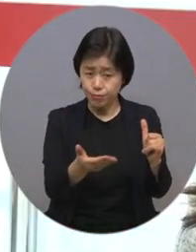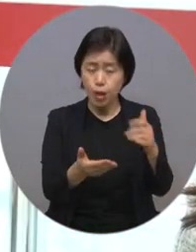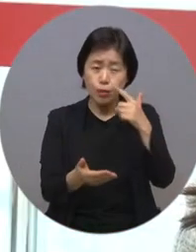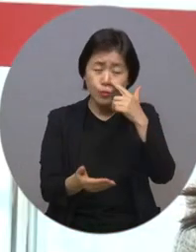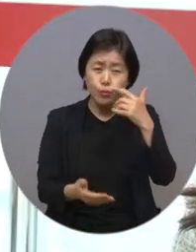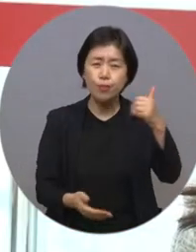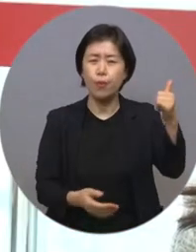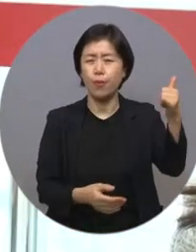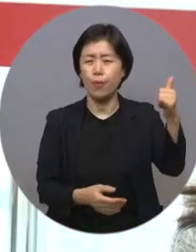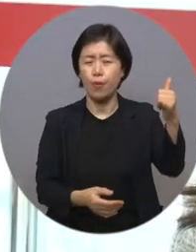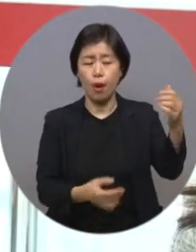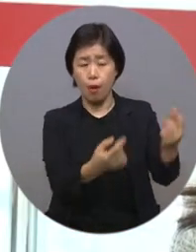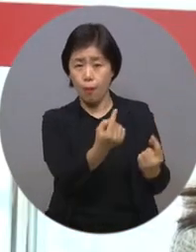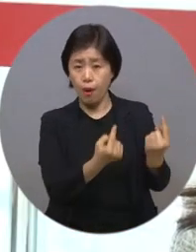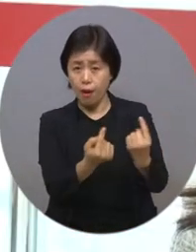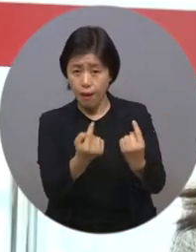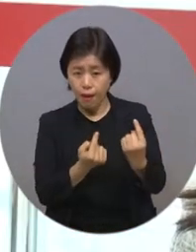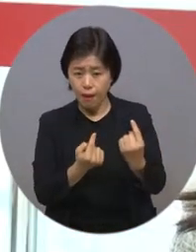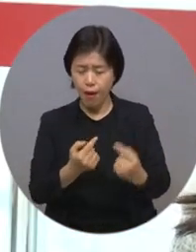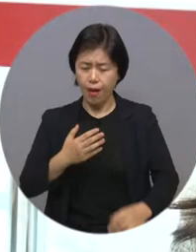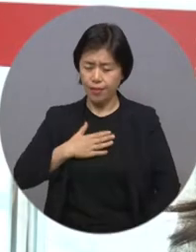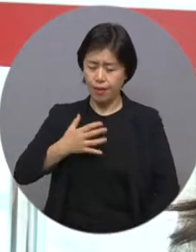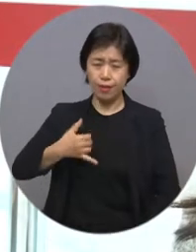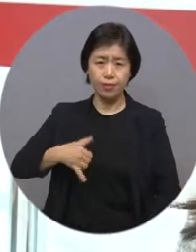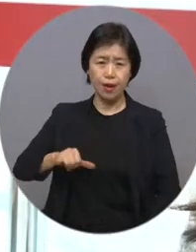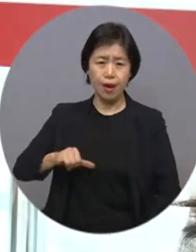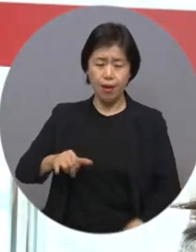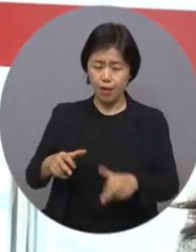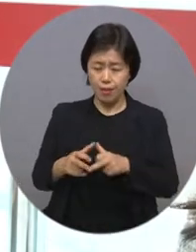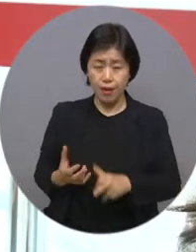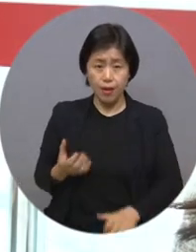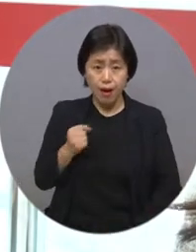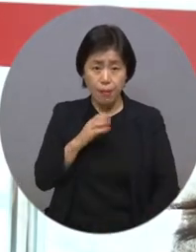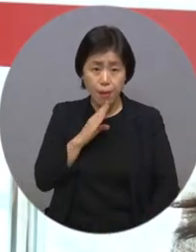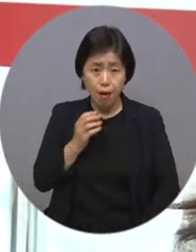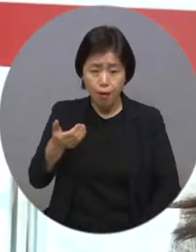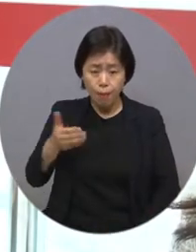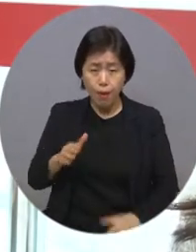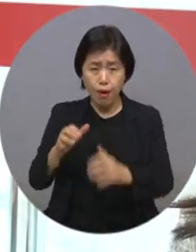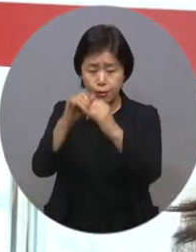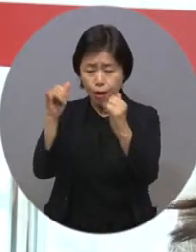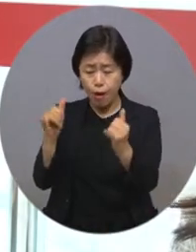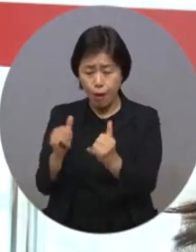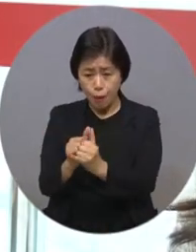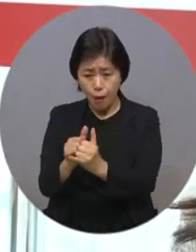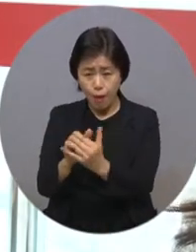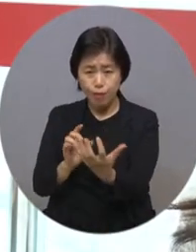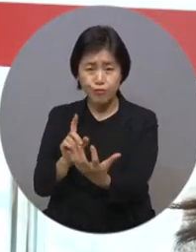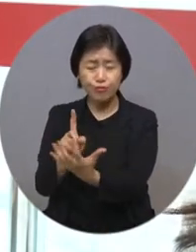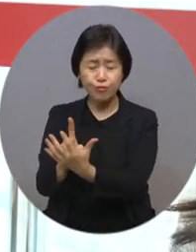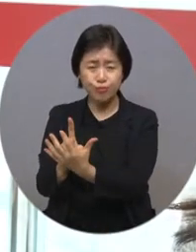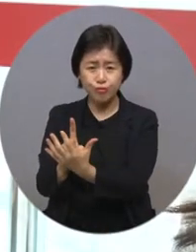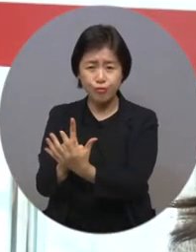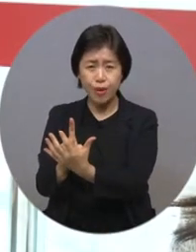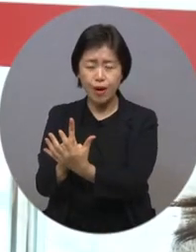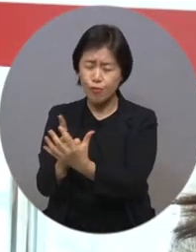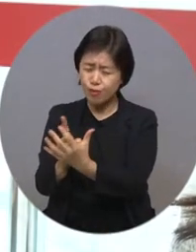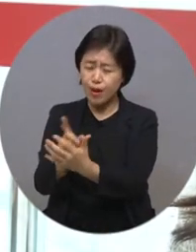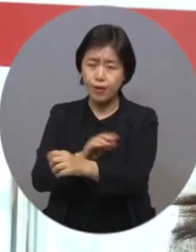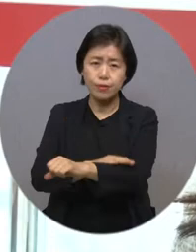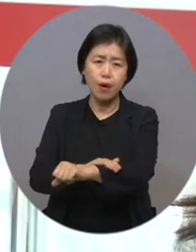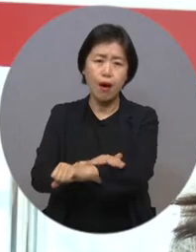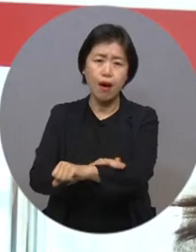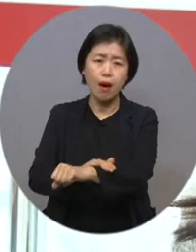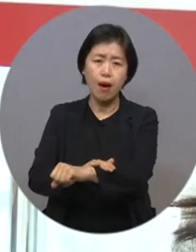자녀들, 장애사원들이 이렇게 사회 구성원으로서 잘 어울려서 생활하는 그런 모습을 보고 정말 눈물을 많이 흘리는 모습들을 여러